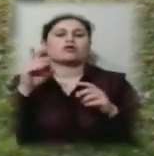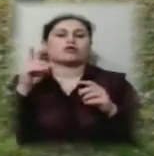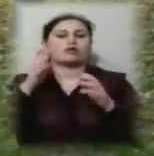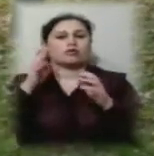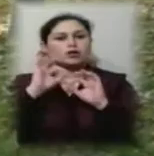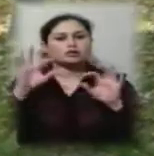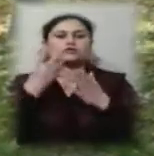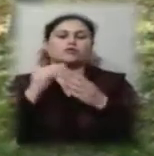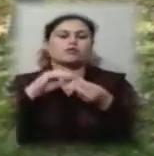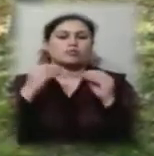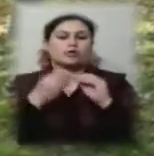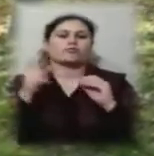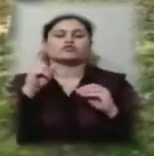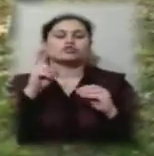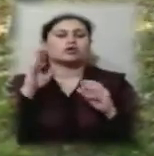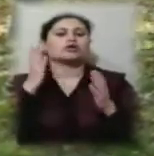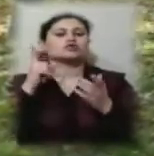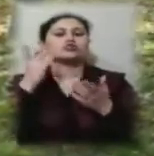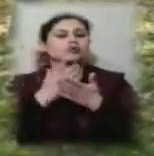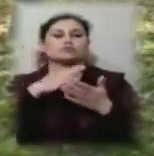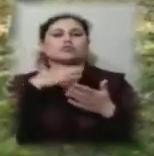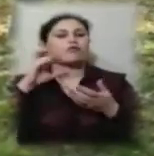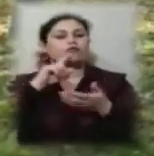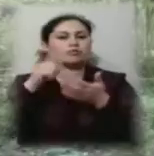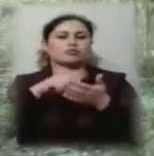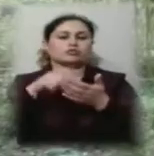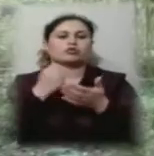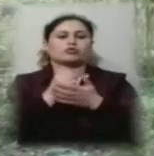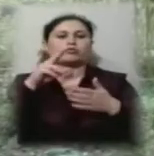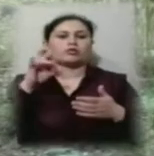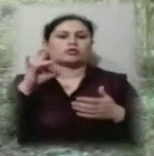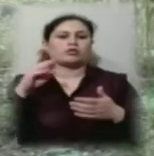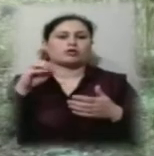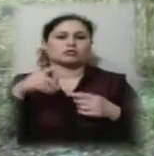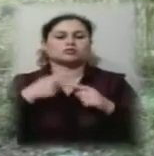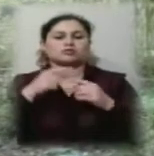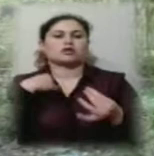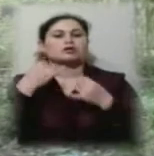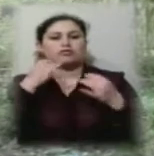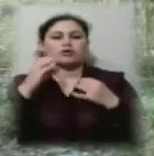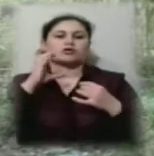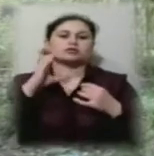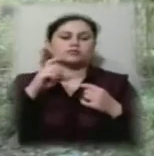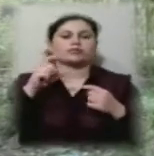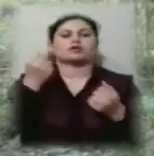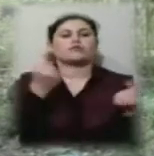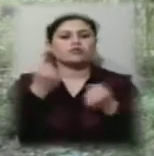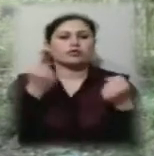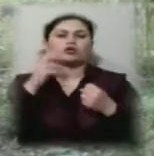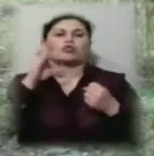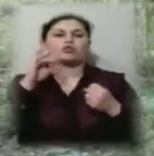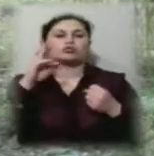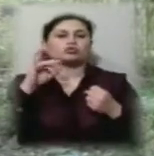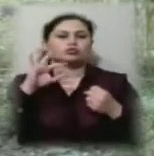транспортом. Та є багато питань до самого проєкту, говорить жінка. Я спілкуюся з водіями, кондукторами, які працюють на комунальному